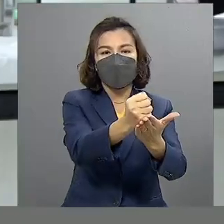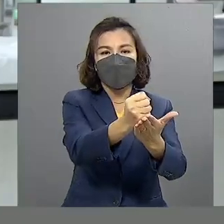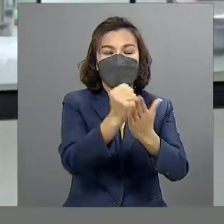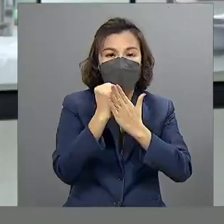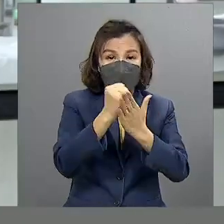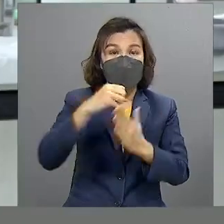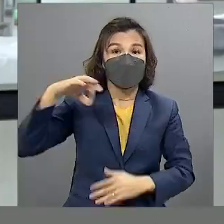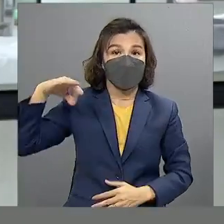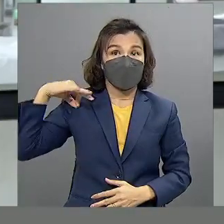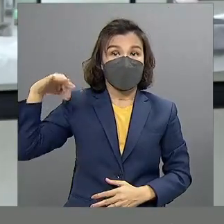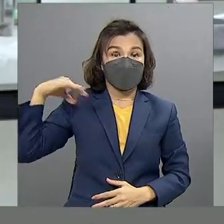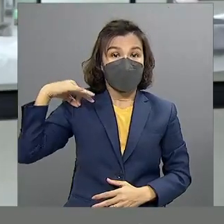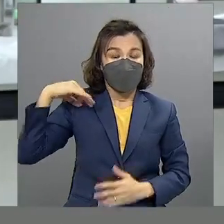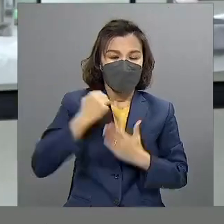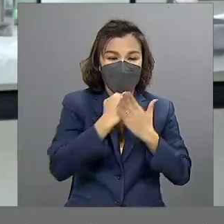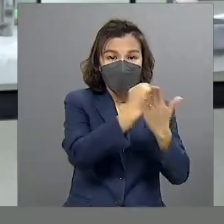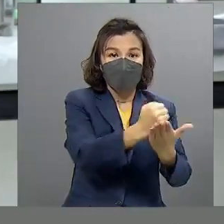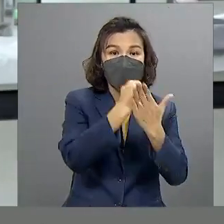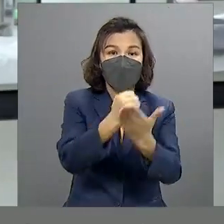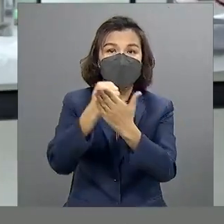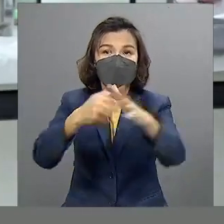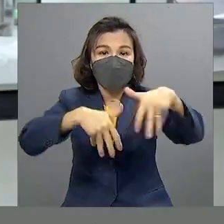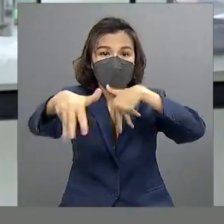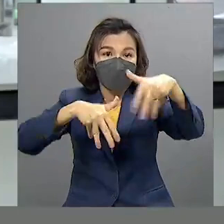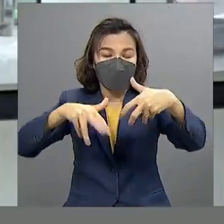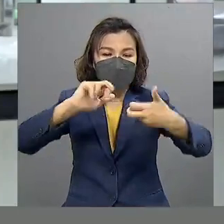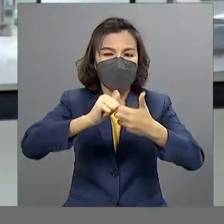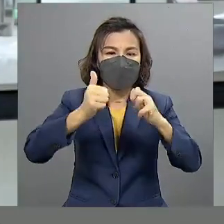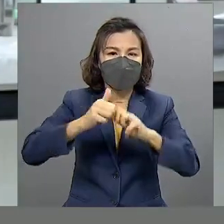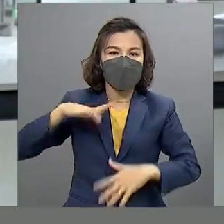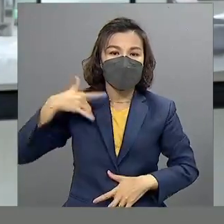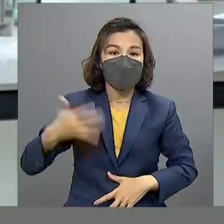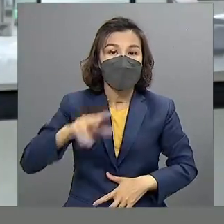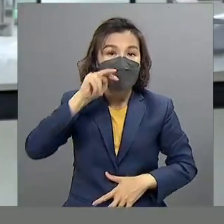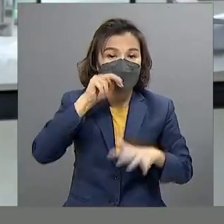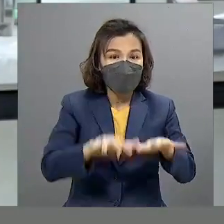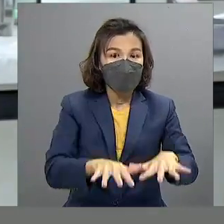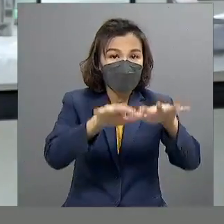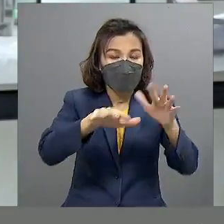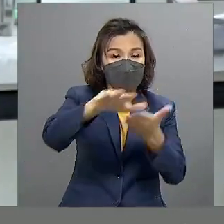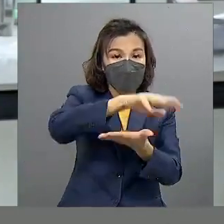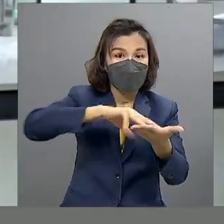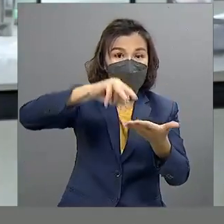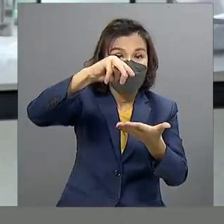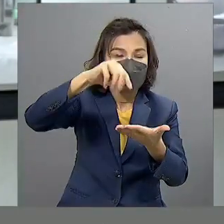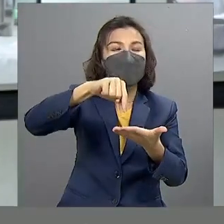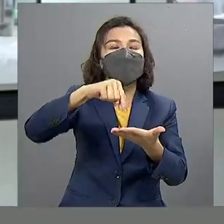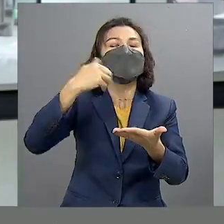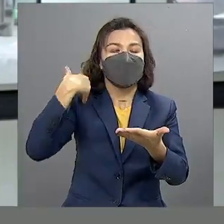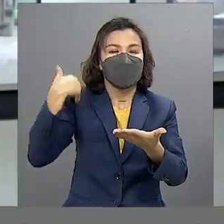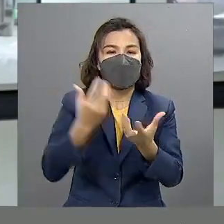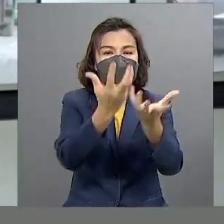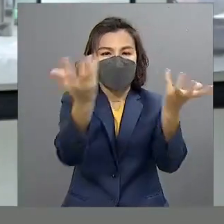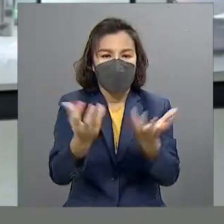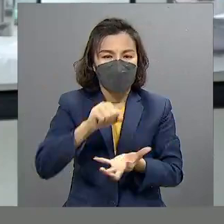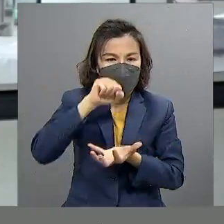วยเหลือพี่น้องประชาชนที่ได้รับความเดือดร้อนจากภาวะน้ำท่วมมหาวิทยาลัยก็จะไปแจกของนะครับในการช่วยเหลือผู้ประสบ